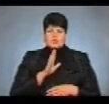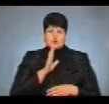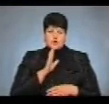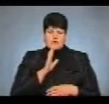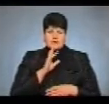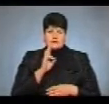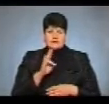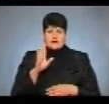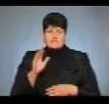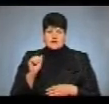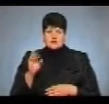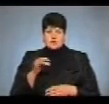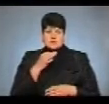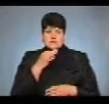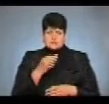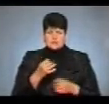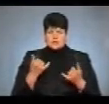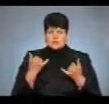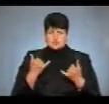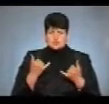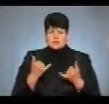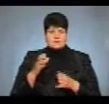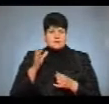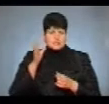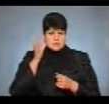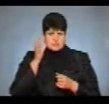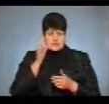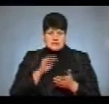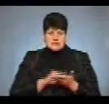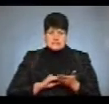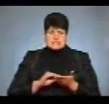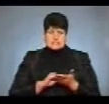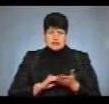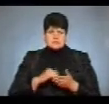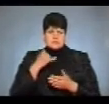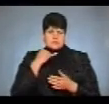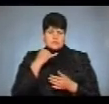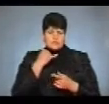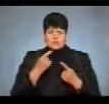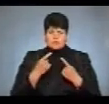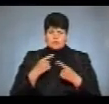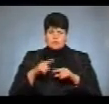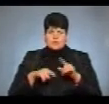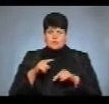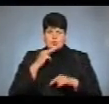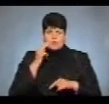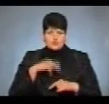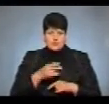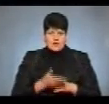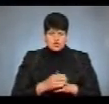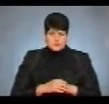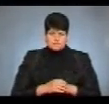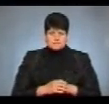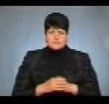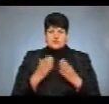Ващенка Наталія Ващенко сказала. Сьогодні ми заслухали записи телефонних розмов родичів обвинувачених, в